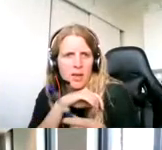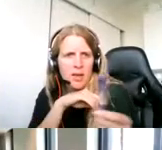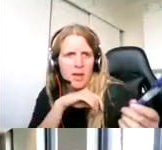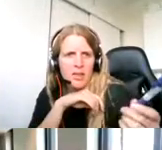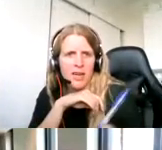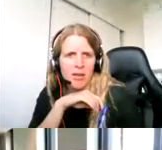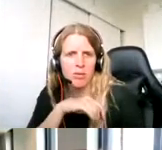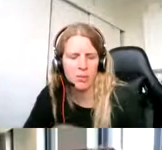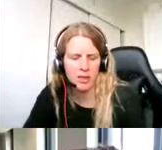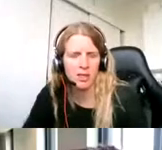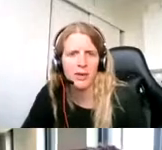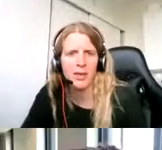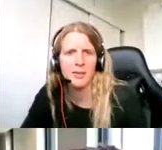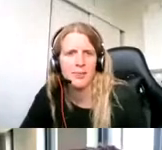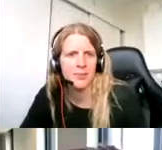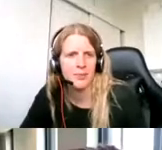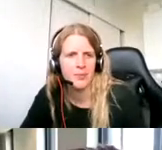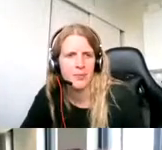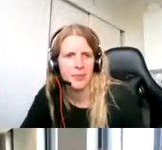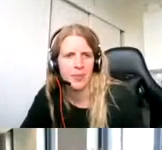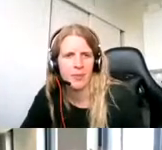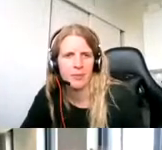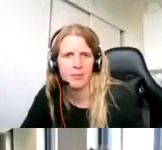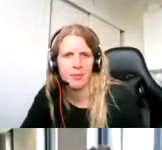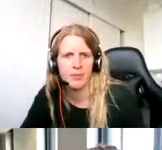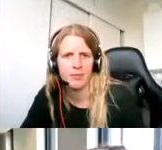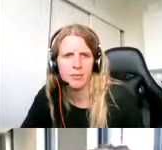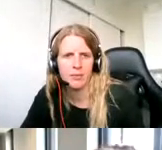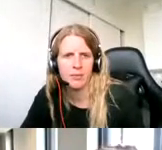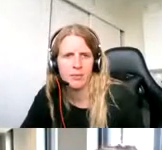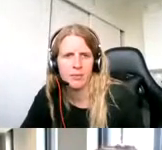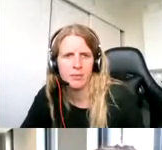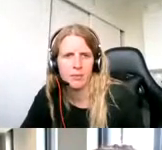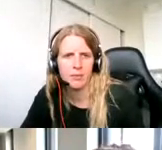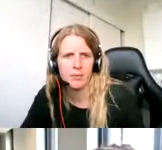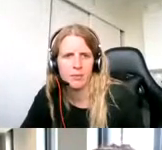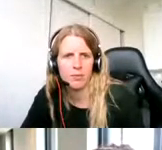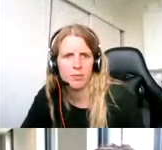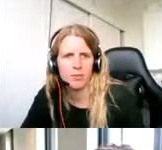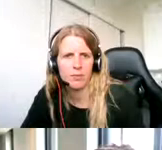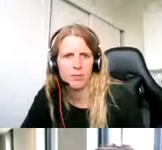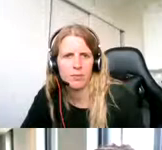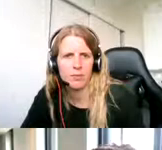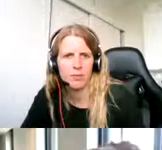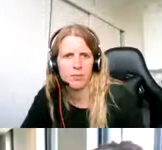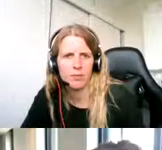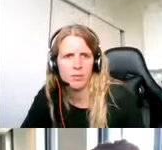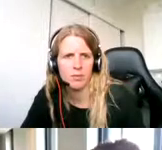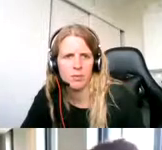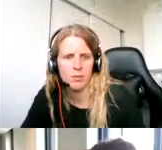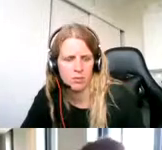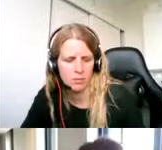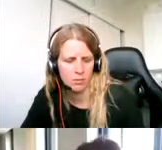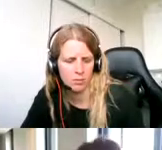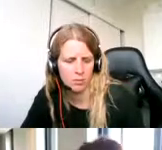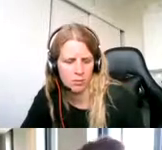opleggen. Sarah, doe jij maar eerst jouw vraag? Dat was eerder een aanvulling op hetgeen dat Kevin zei. We hebben vorige zomer een beetje geëxperimenteerd met hoe